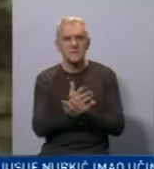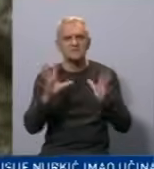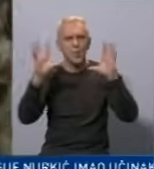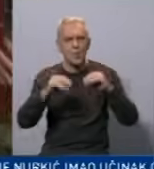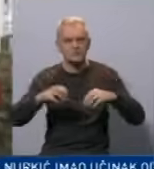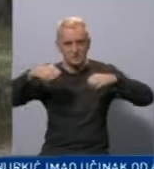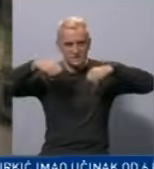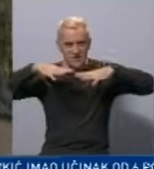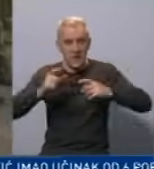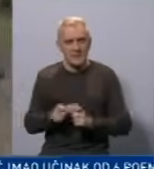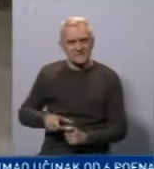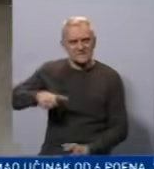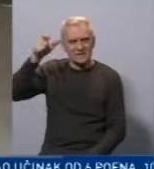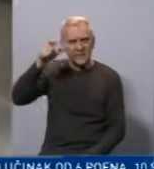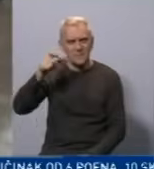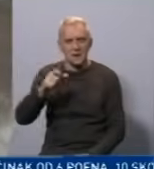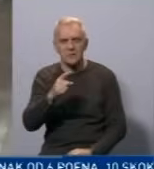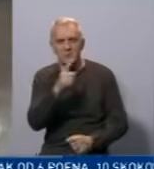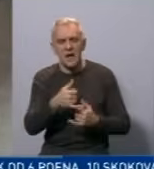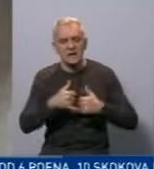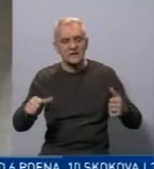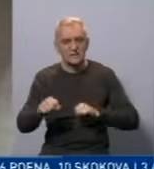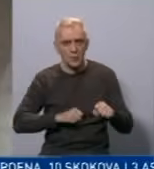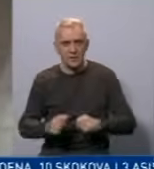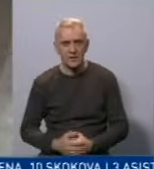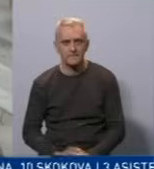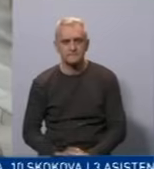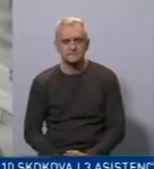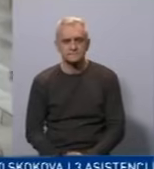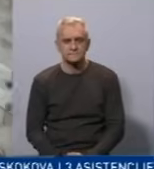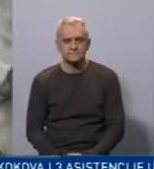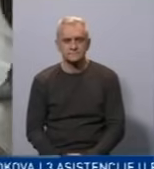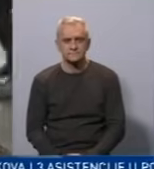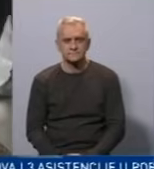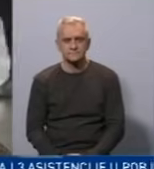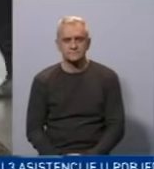i svjetla na zgradama Banskog dvora i gradske uprave.